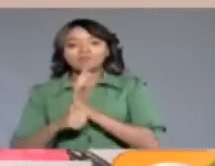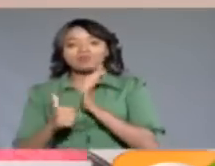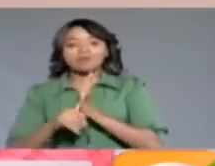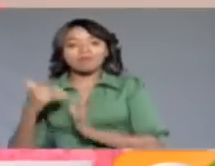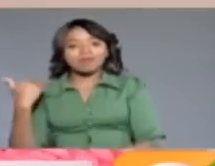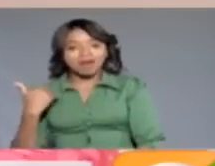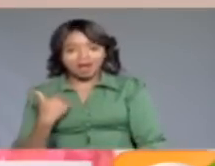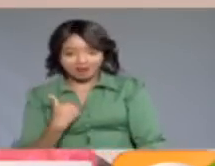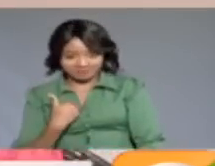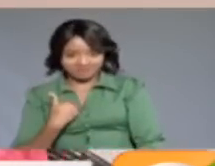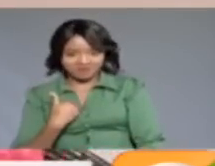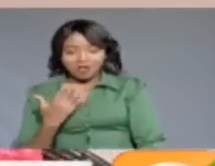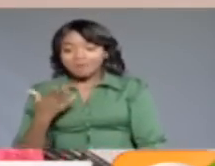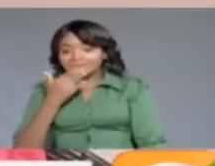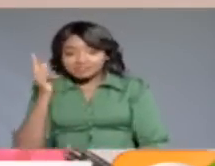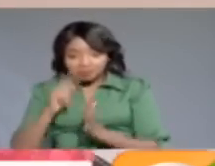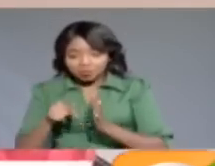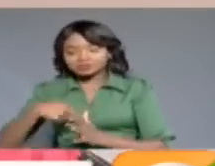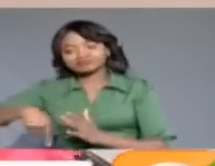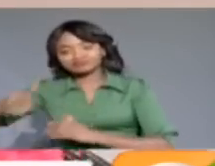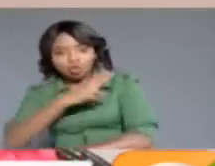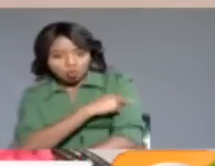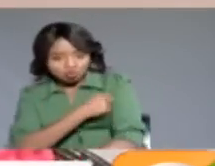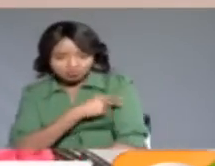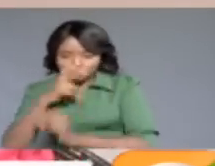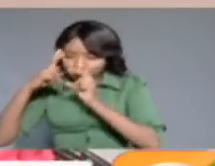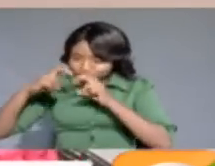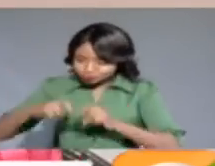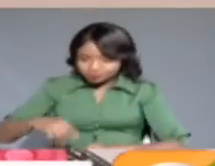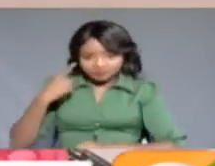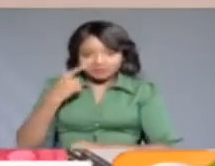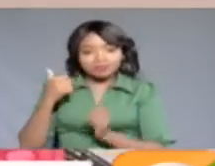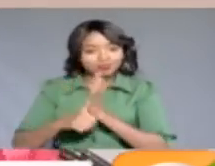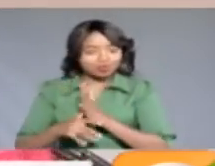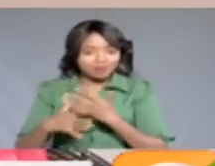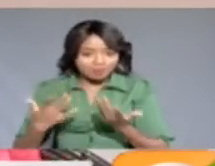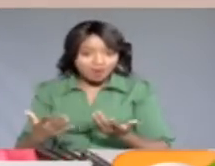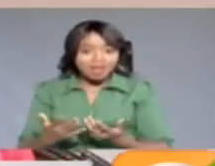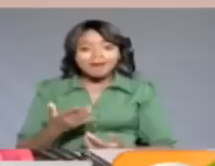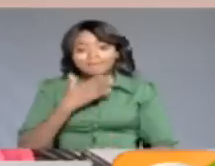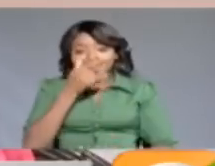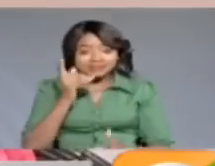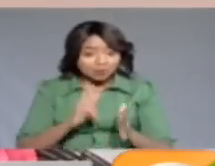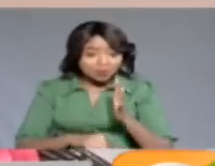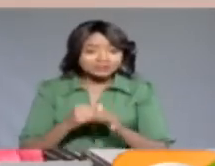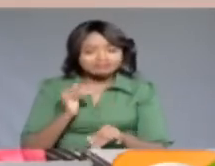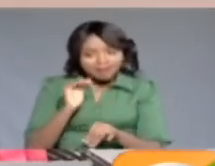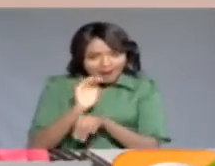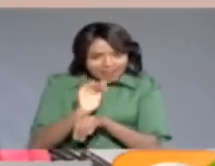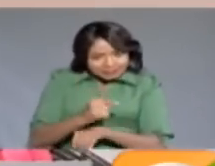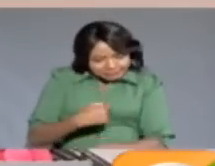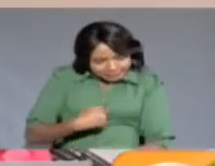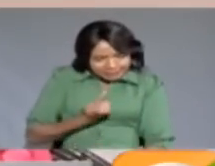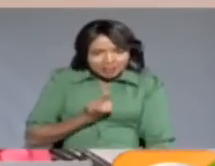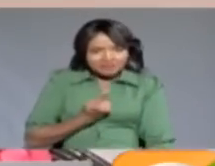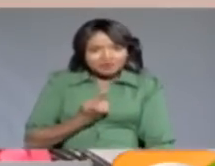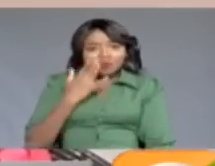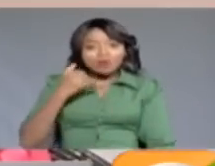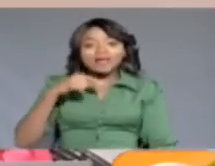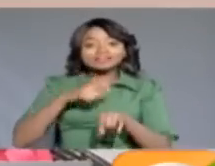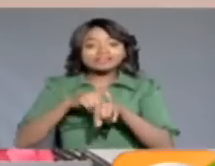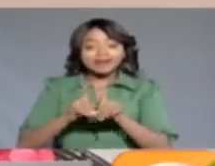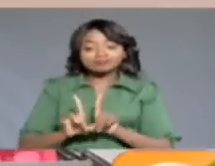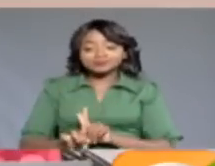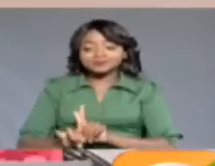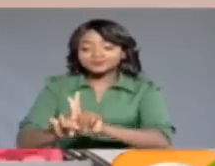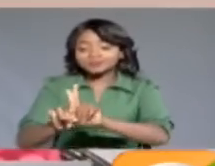hospitali akaangaliwa na akapata. Kitu ambacho ningemuomba ni angetafuta kujua ni kwa nini labda yeye hajapata. Manake mkenda kwa daktari nyote